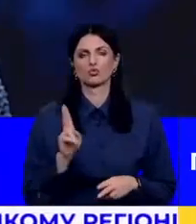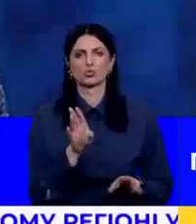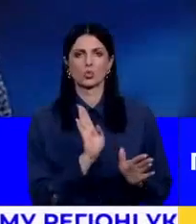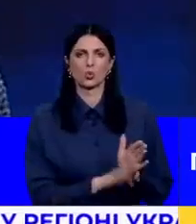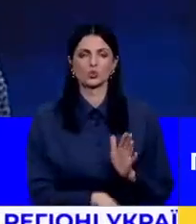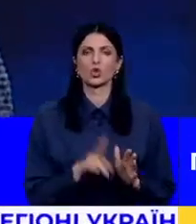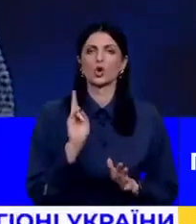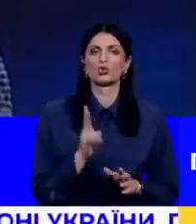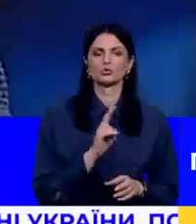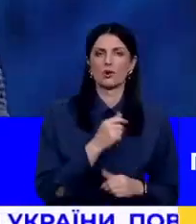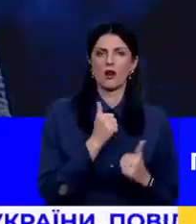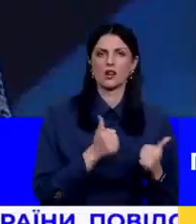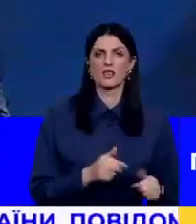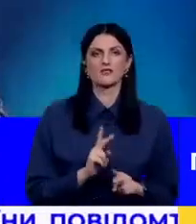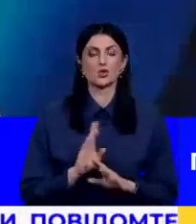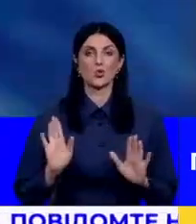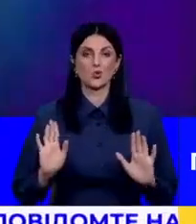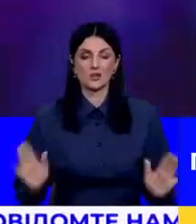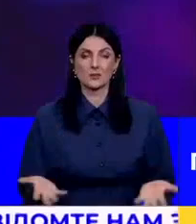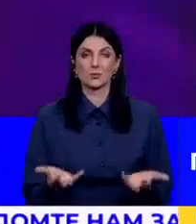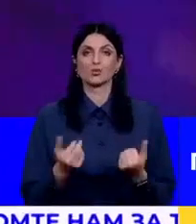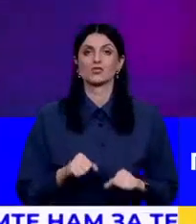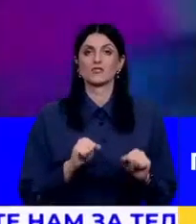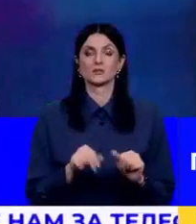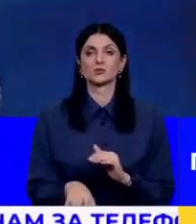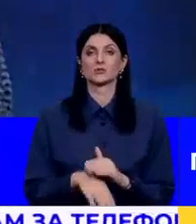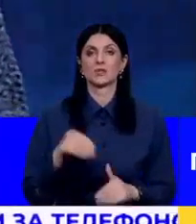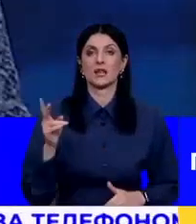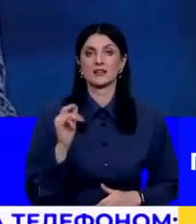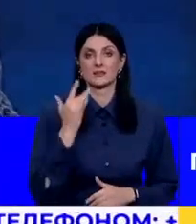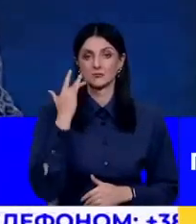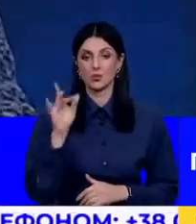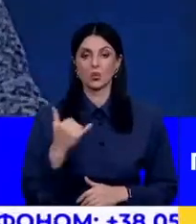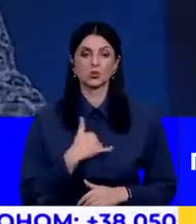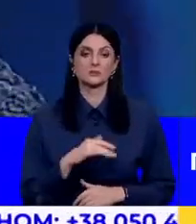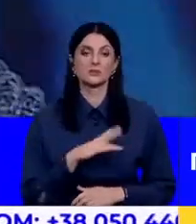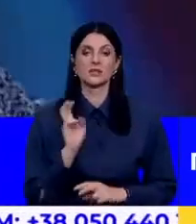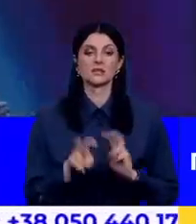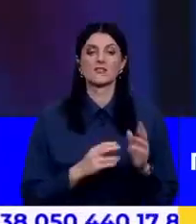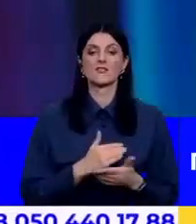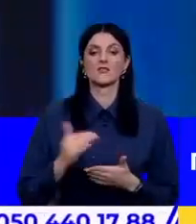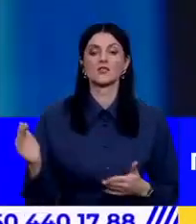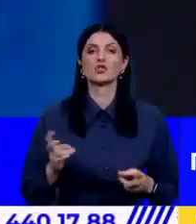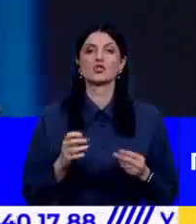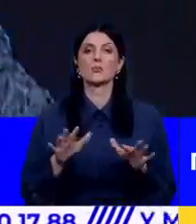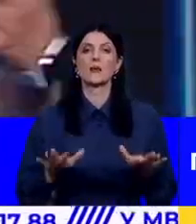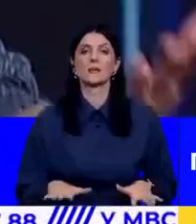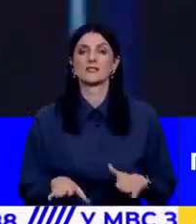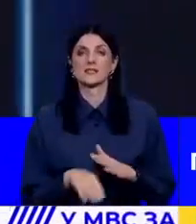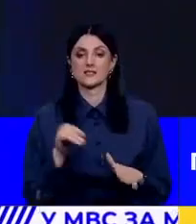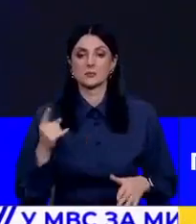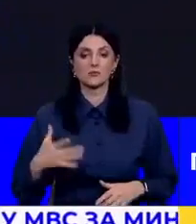них красавчик, кто нет, получили бы возможность голосовать на выборах в Соединенных Штатах, то у нас была бы явка выше, чем на местных выборах. Потому что, ну,